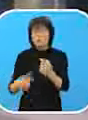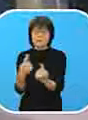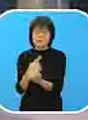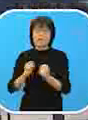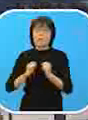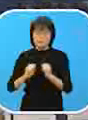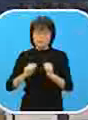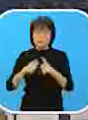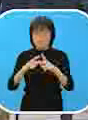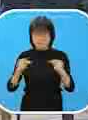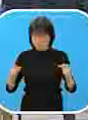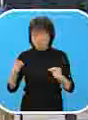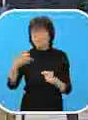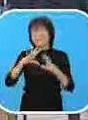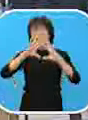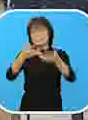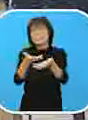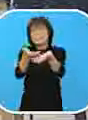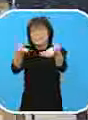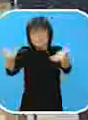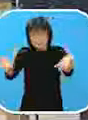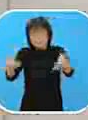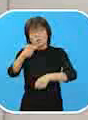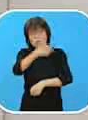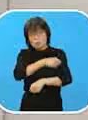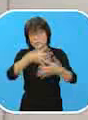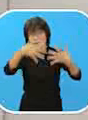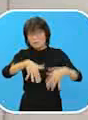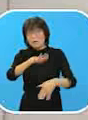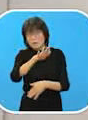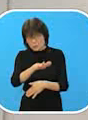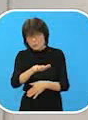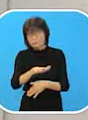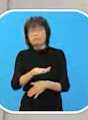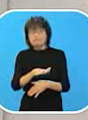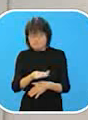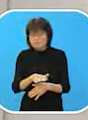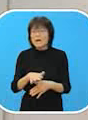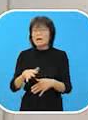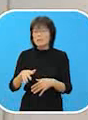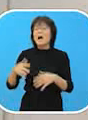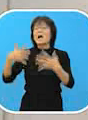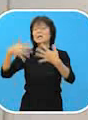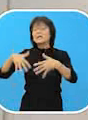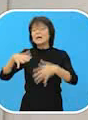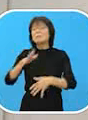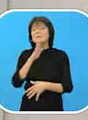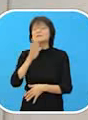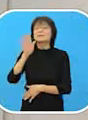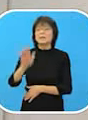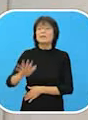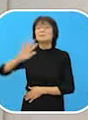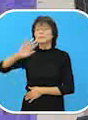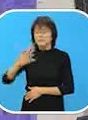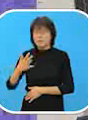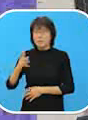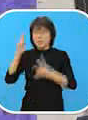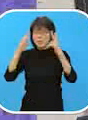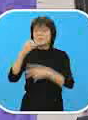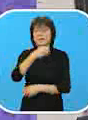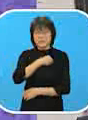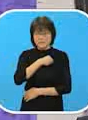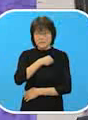して国内外に発送しています。 特別なマシンでも使ってるんですか。 はい、独自に開発した機械もありますが、